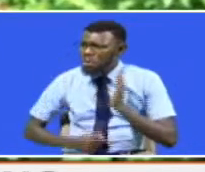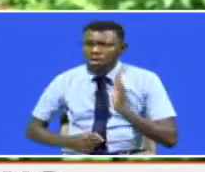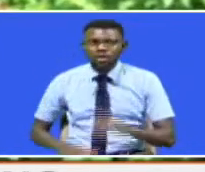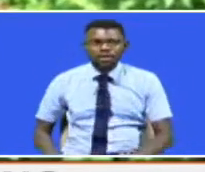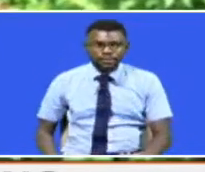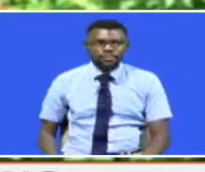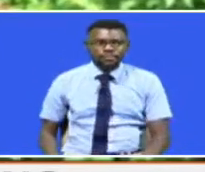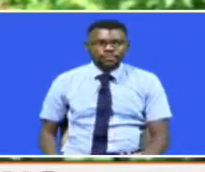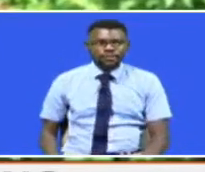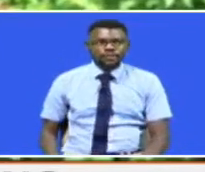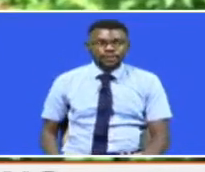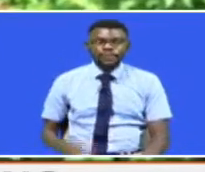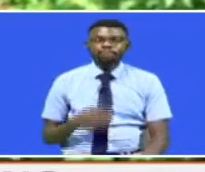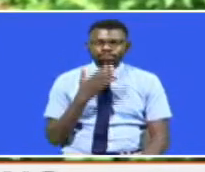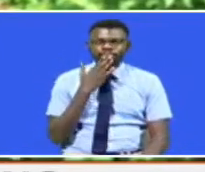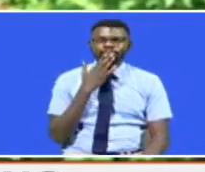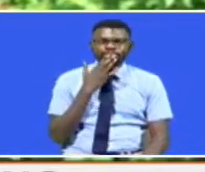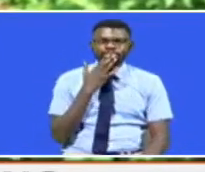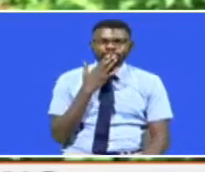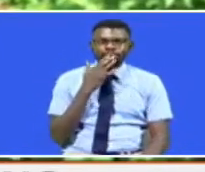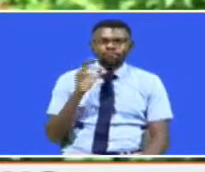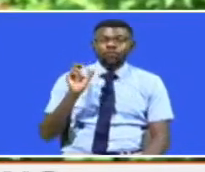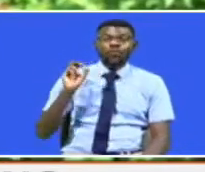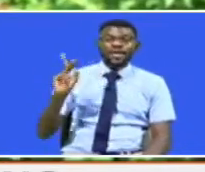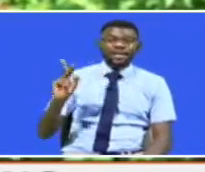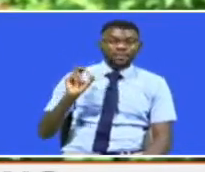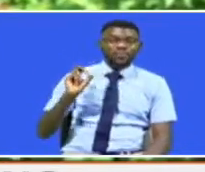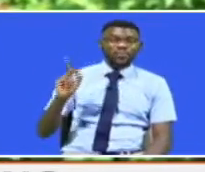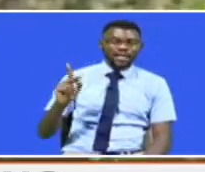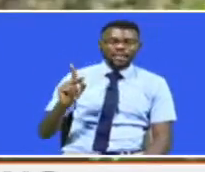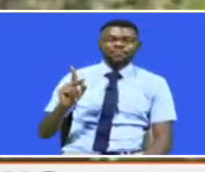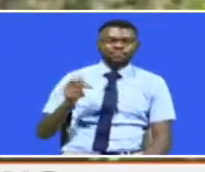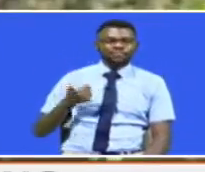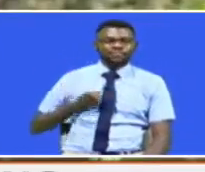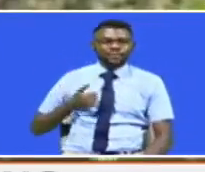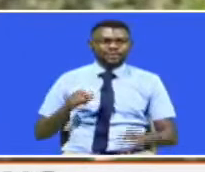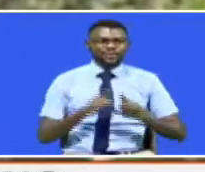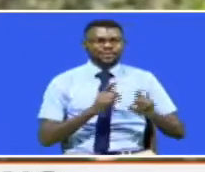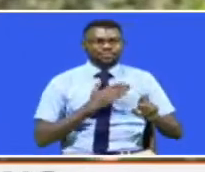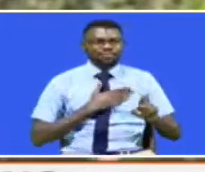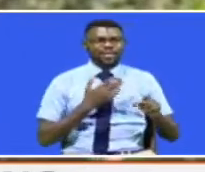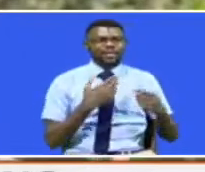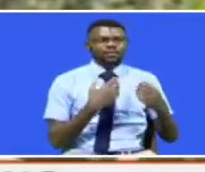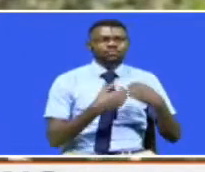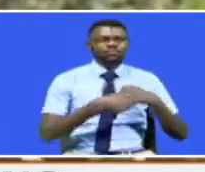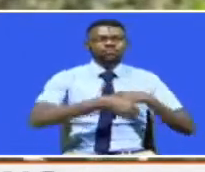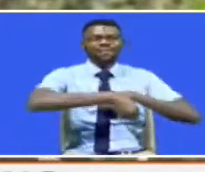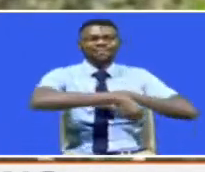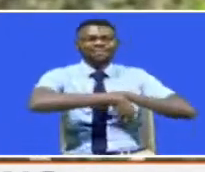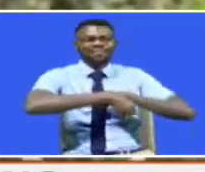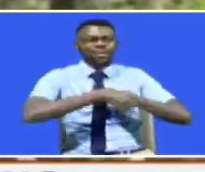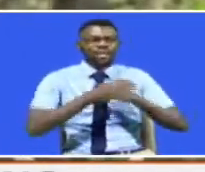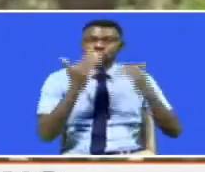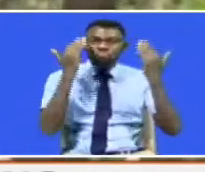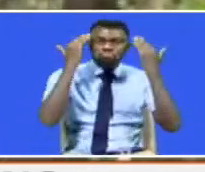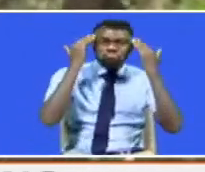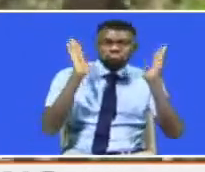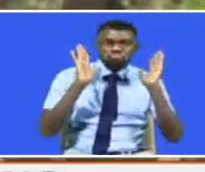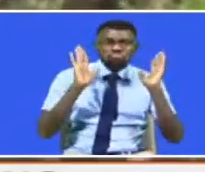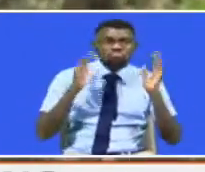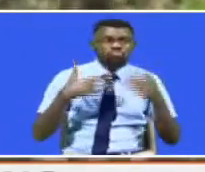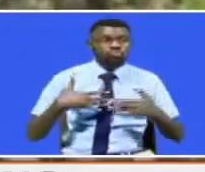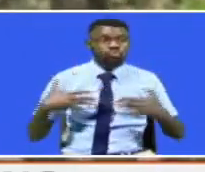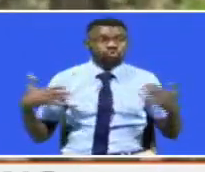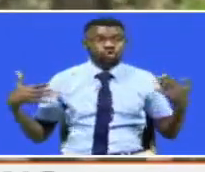Akaniambia wacha nikupe msichana ya sister yako akukuambie. We don't know, we are still shocked. Like